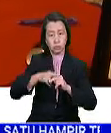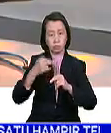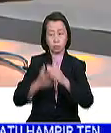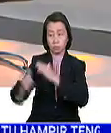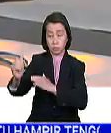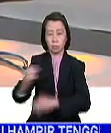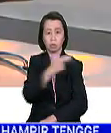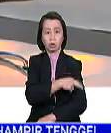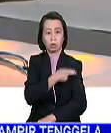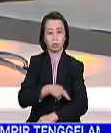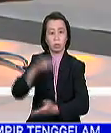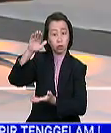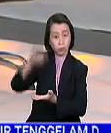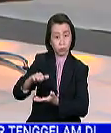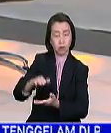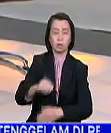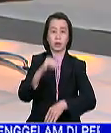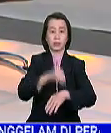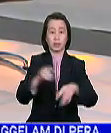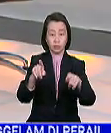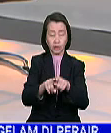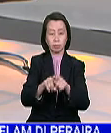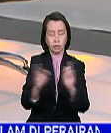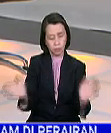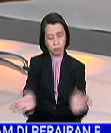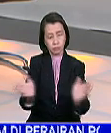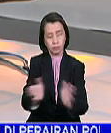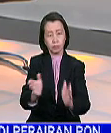ke hospital. Pada masa sama, beliau turut menggalakkan